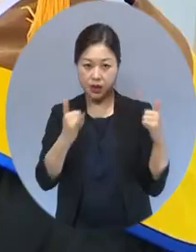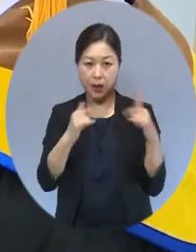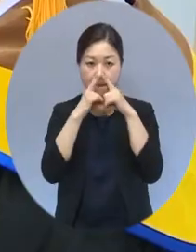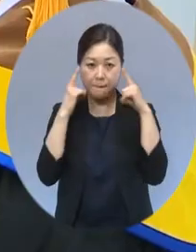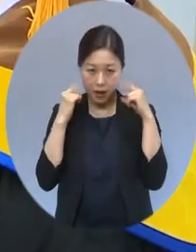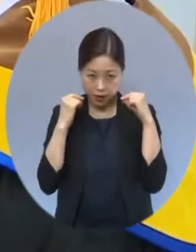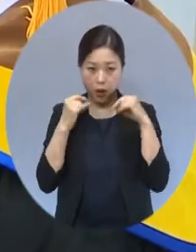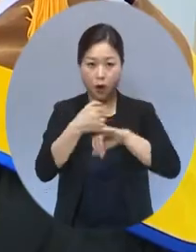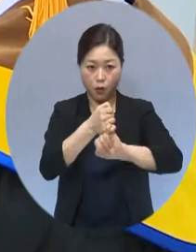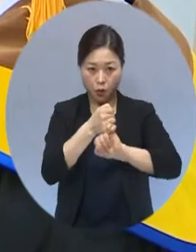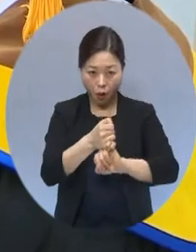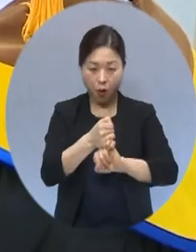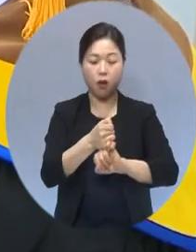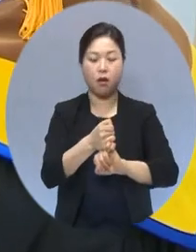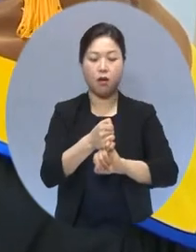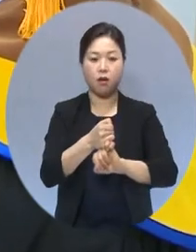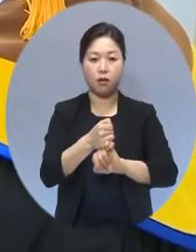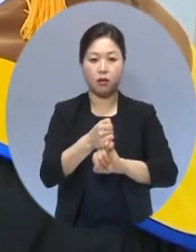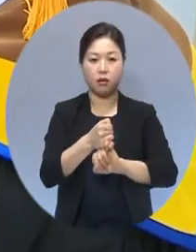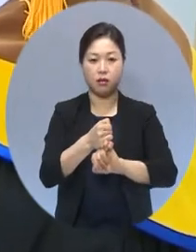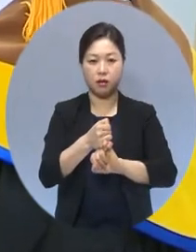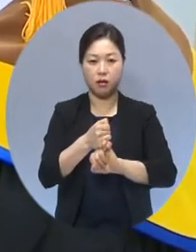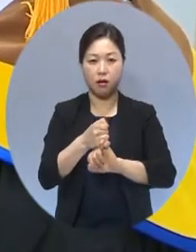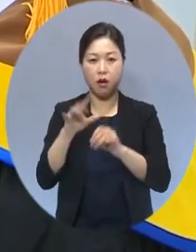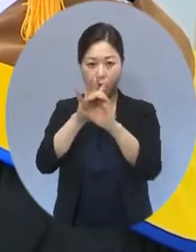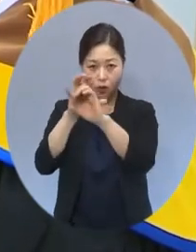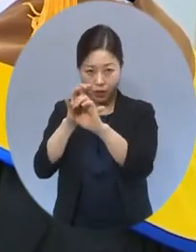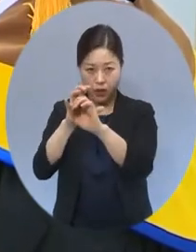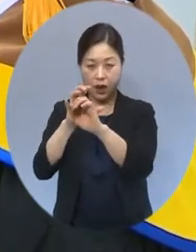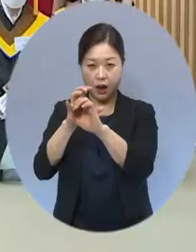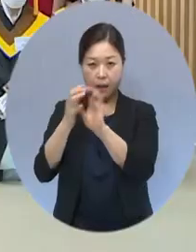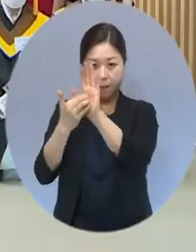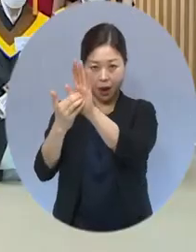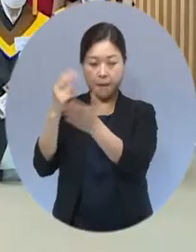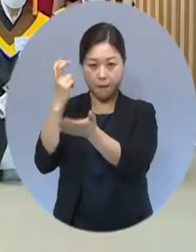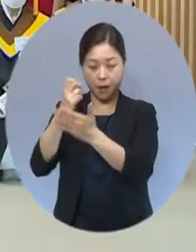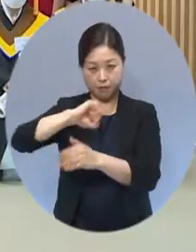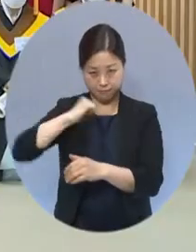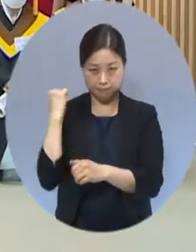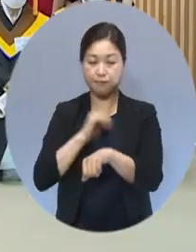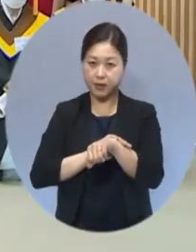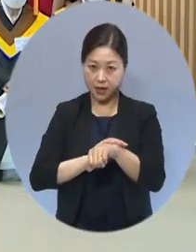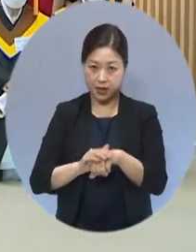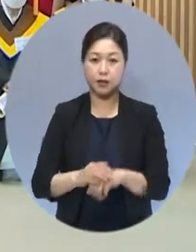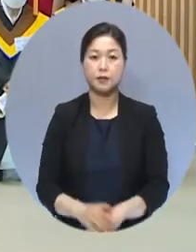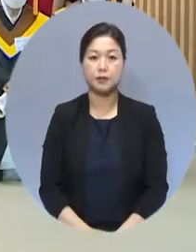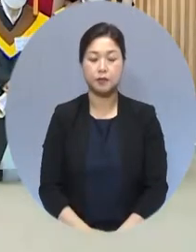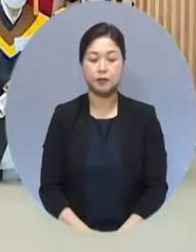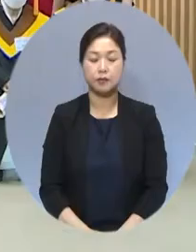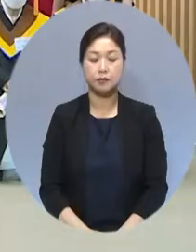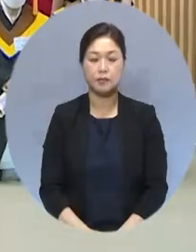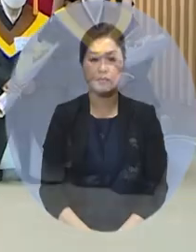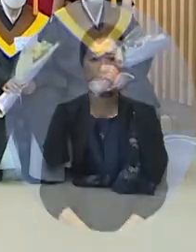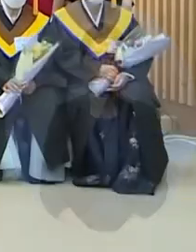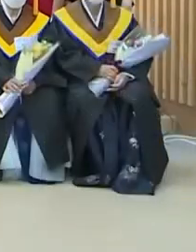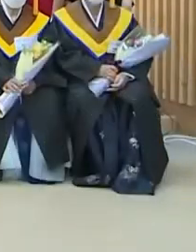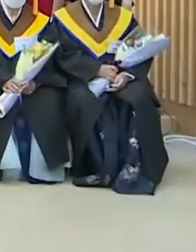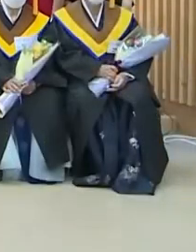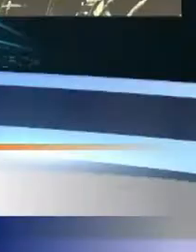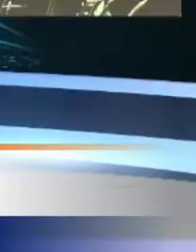등 방역수칙을 철저하게 지키며 진행됐습니다. 지금까지 복지TV 전북방송